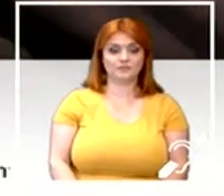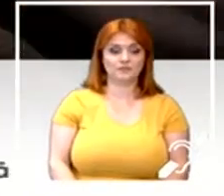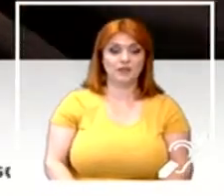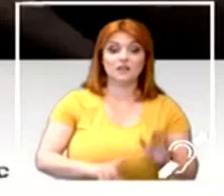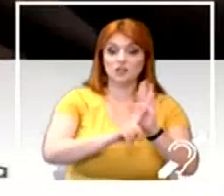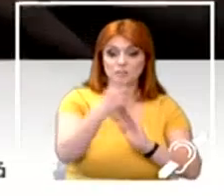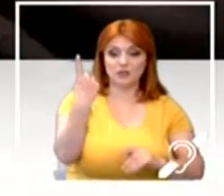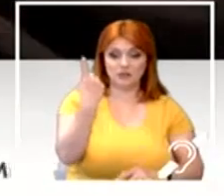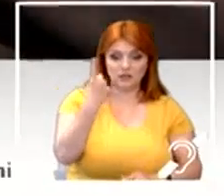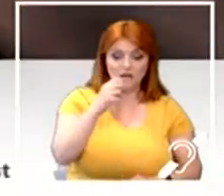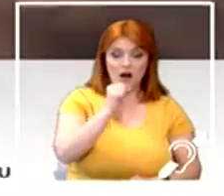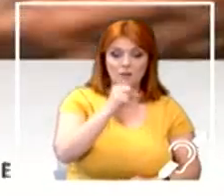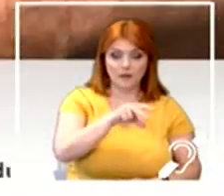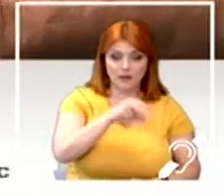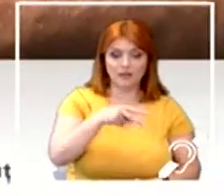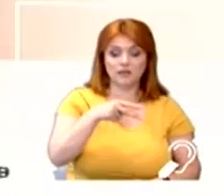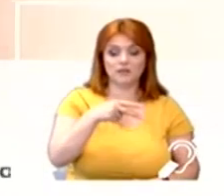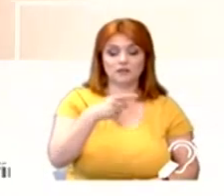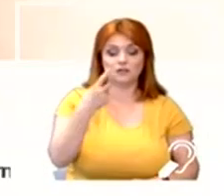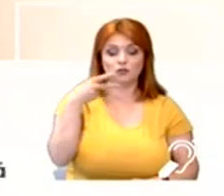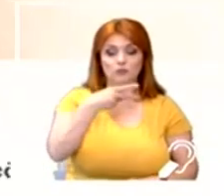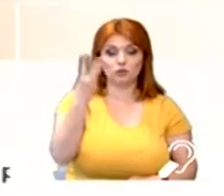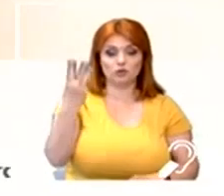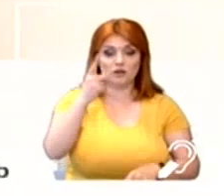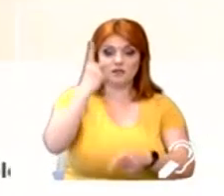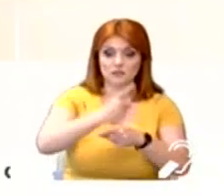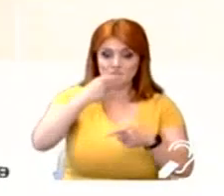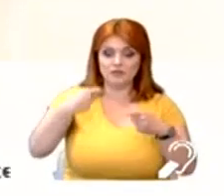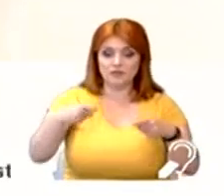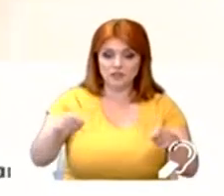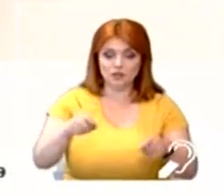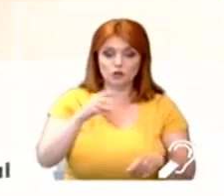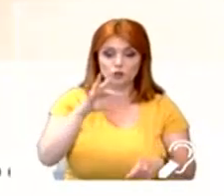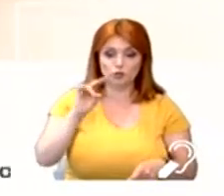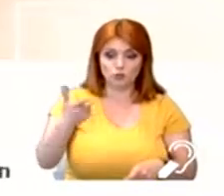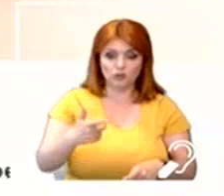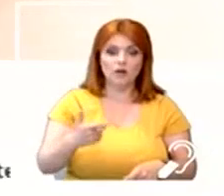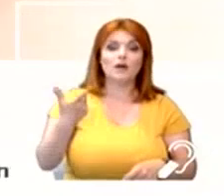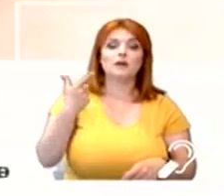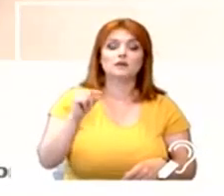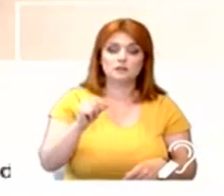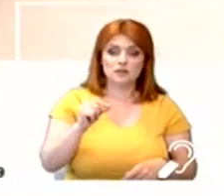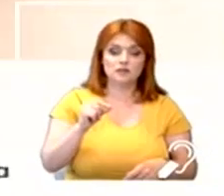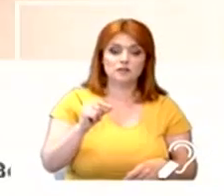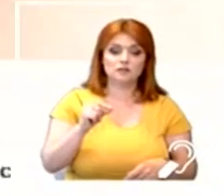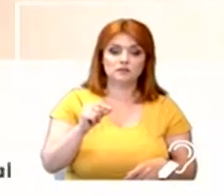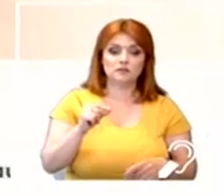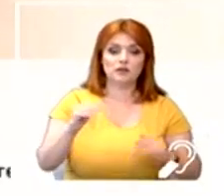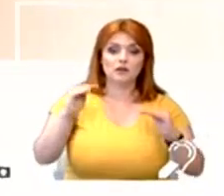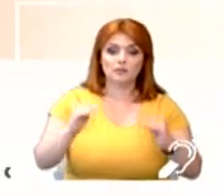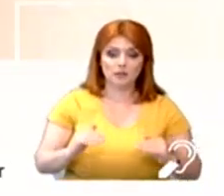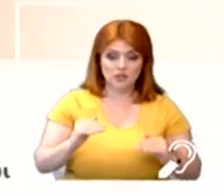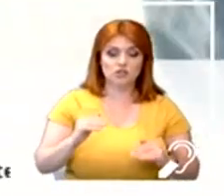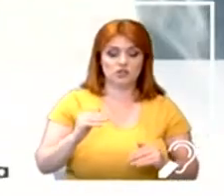la 1 aprilie 2023 este interzisă vânzarea produselor de tutun al căror preț de referință este mai mic de